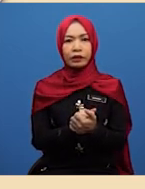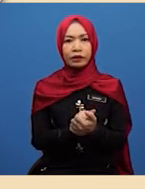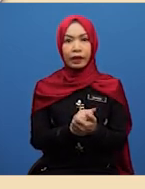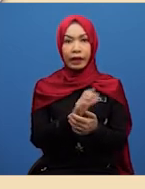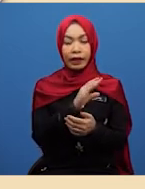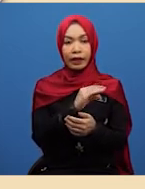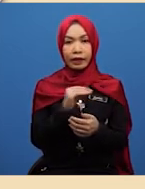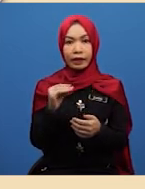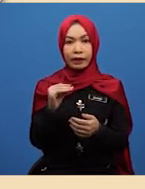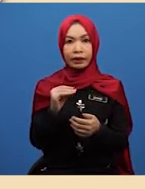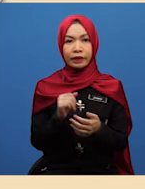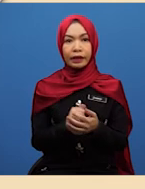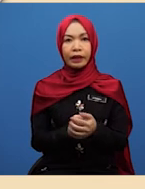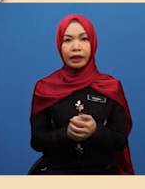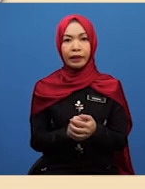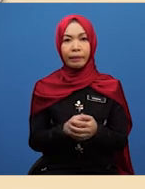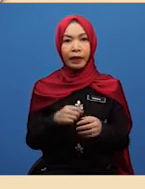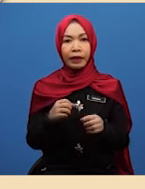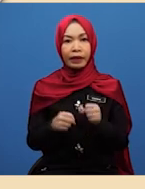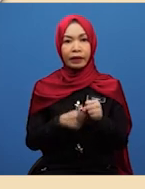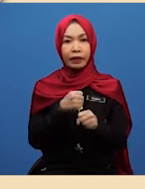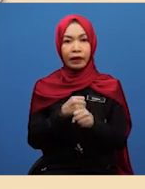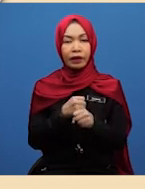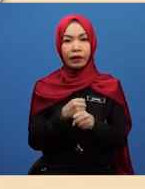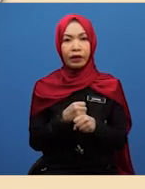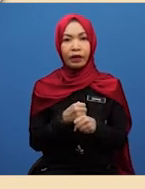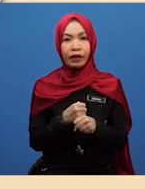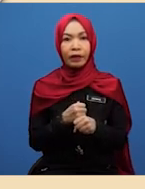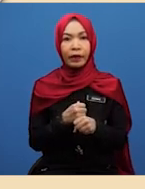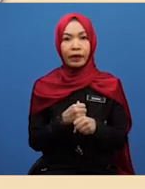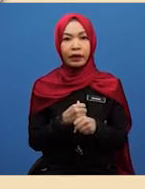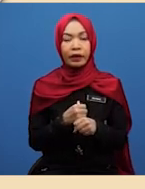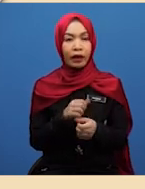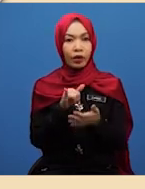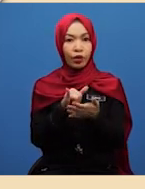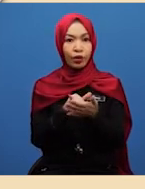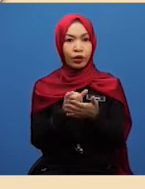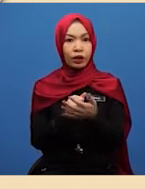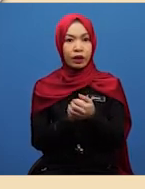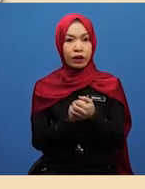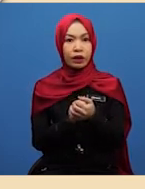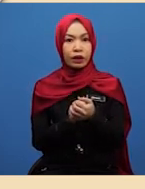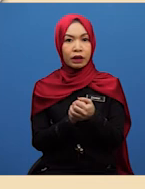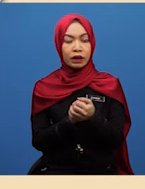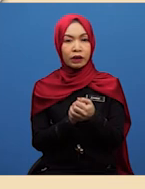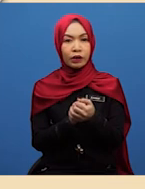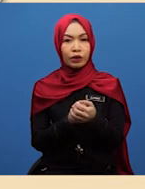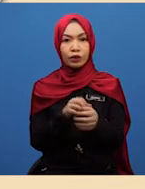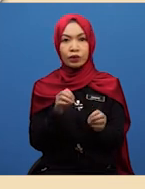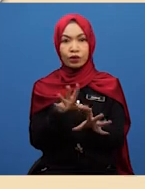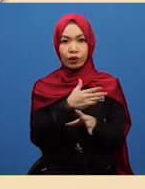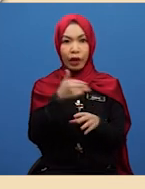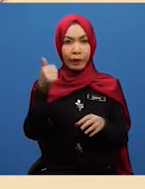Batang Lupas, Saribas dan Kalaka berjaya diperolehi oleh James Brooke. Sebagai